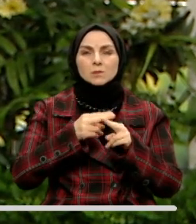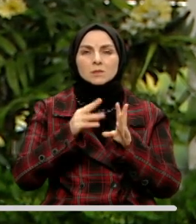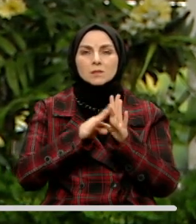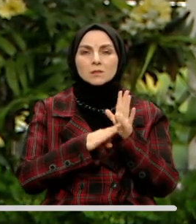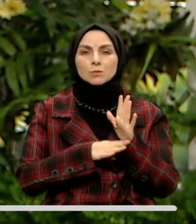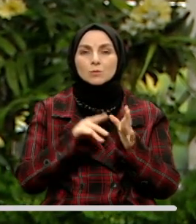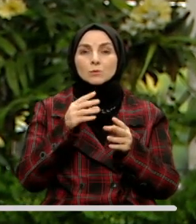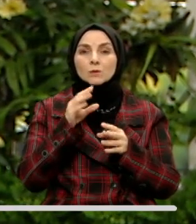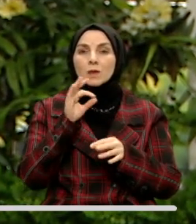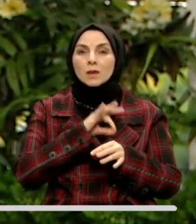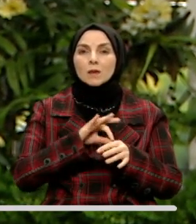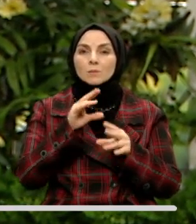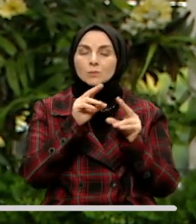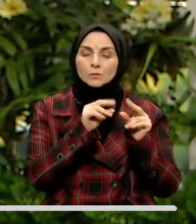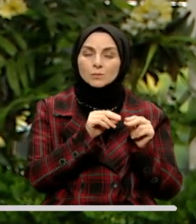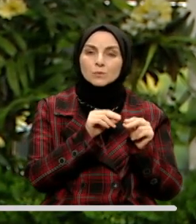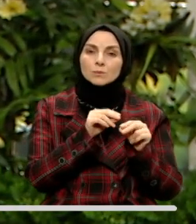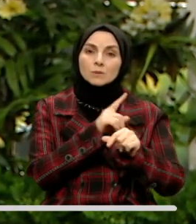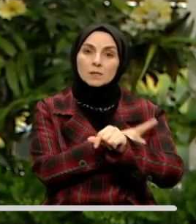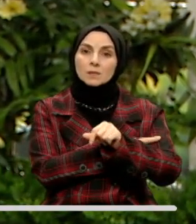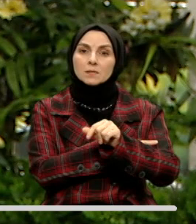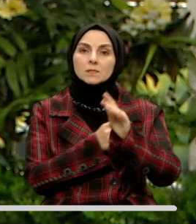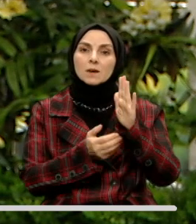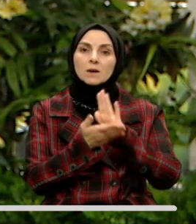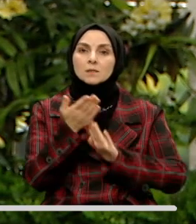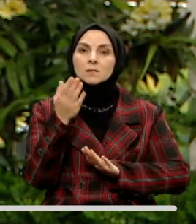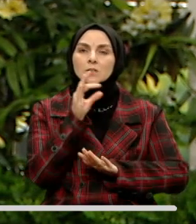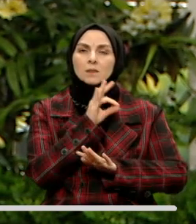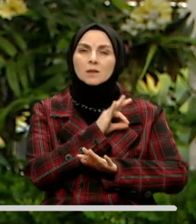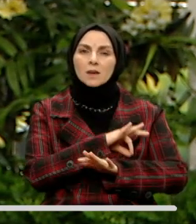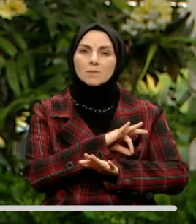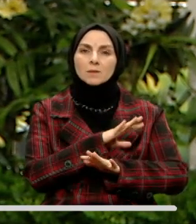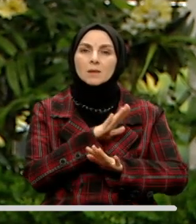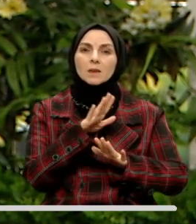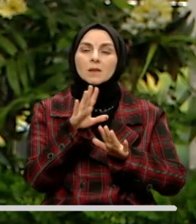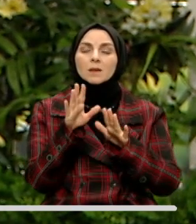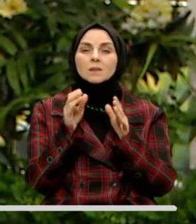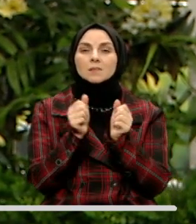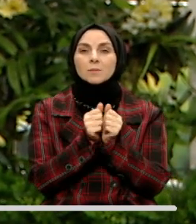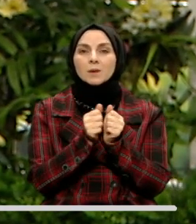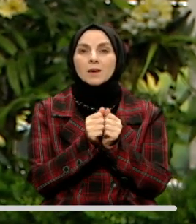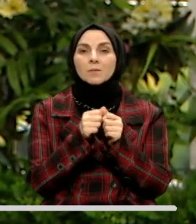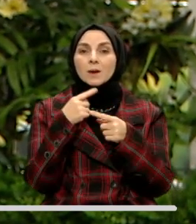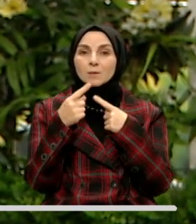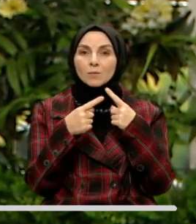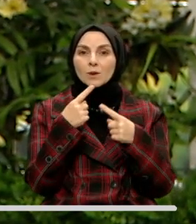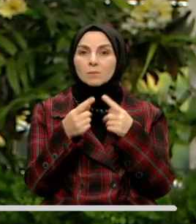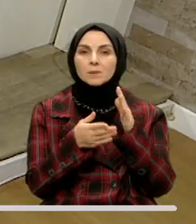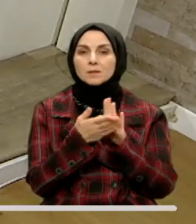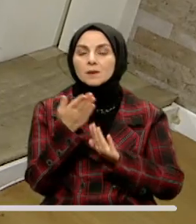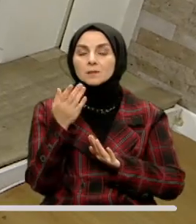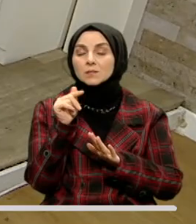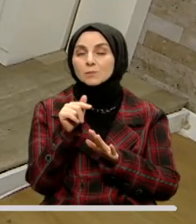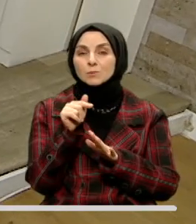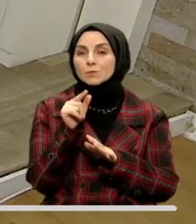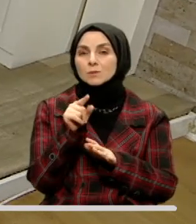uykunun kalitesini artıracak bir şey. Hem de yatak üstü muhabbeti artıracak. Günün nasıl geçti? Bugün seni üzen